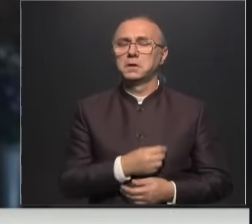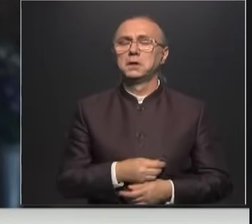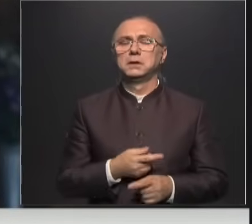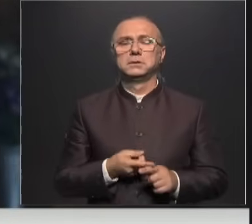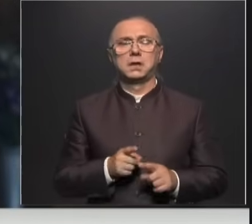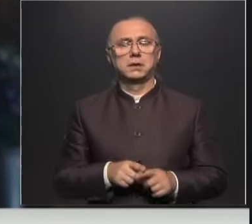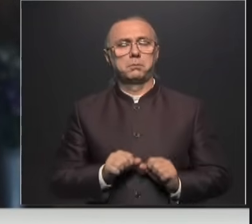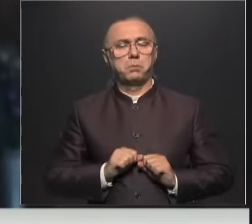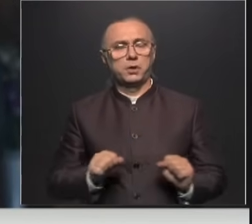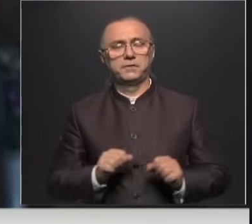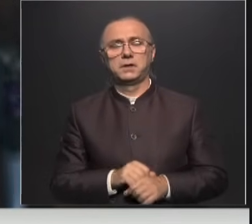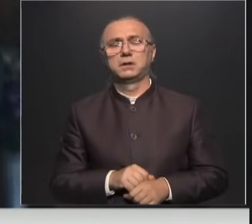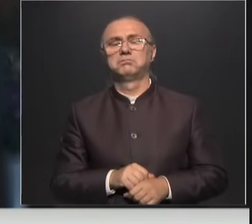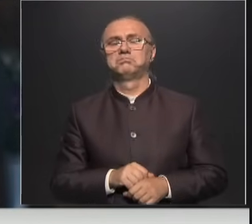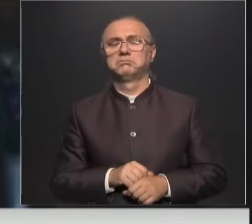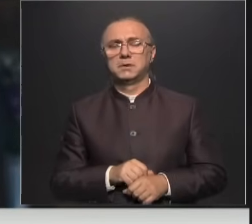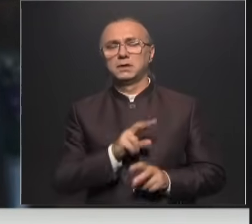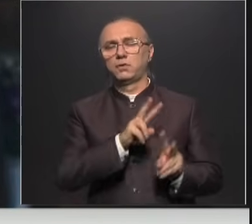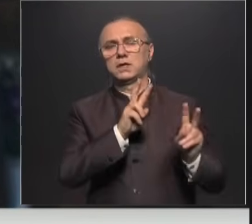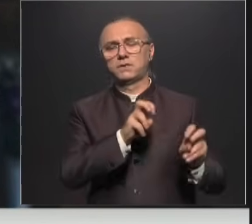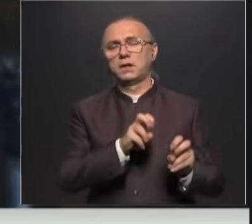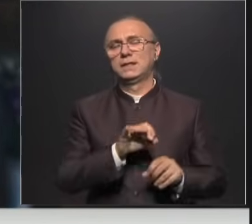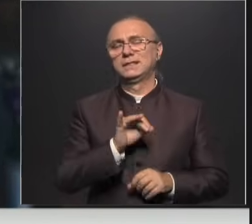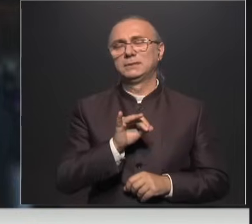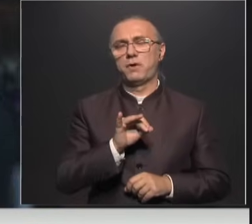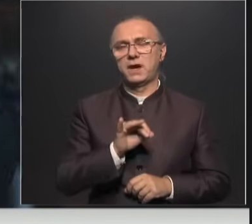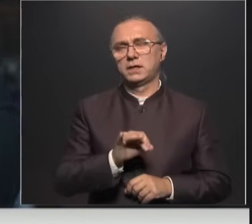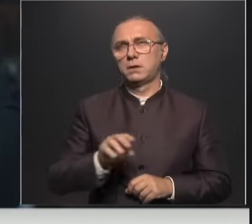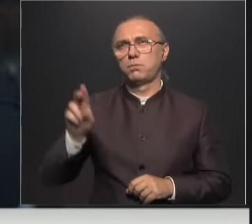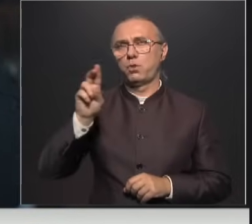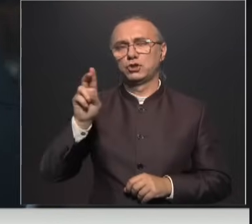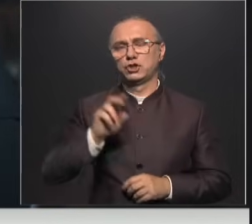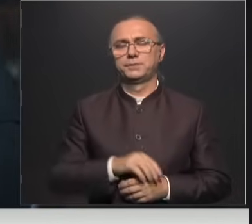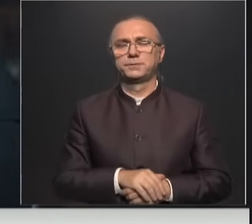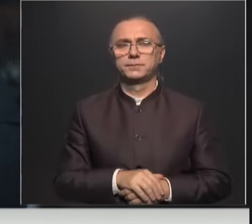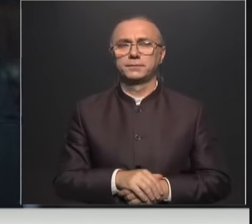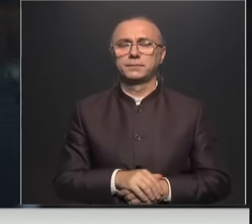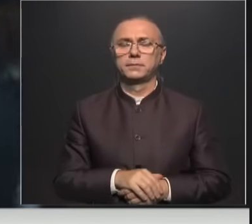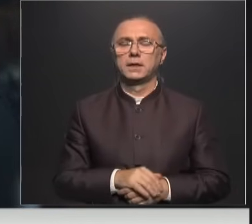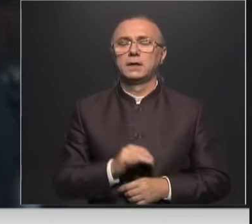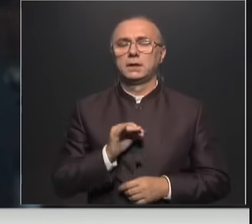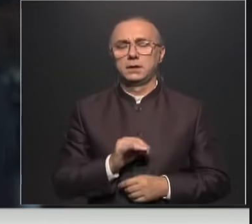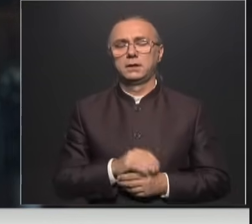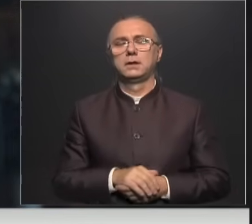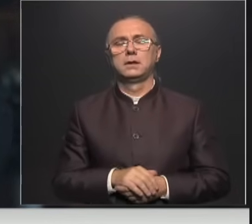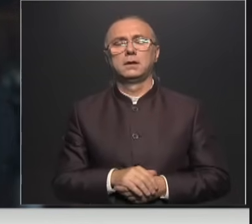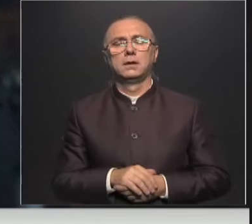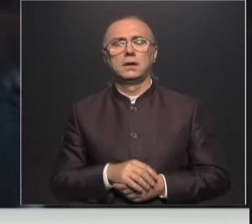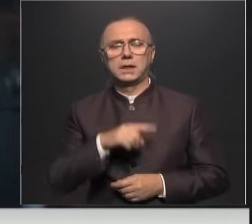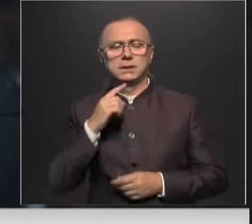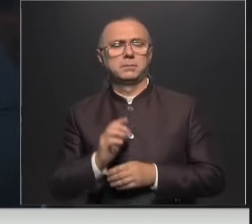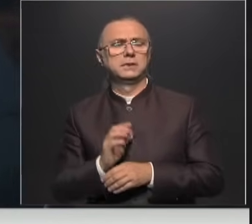Грозный называл Иоакима «исповедником Божия Величества» и сообщал о посылке патриарху различных предметов